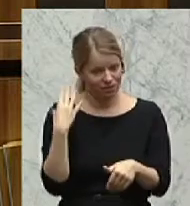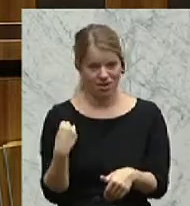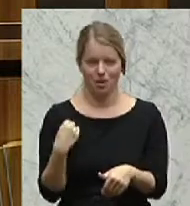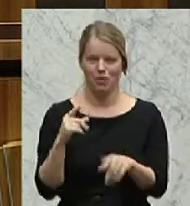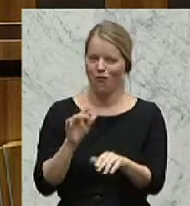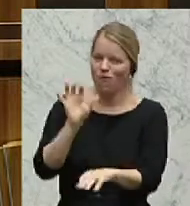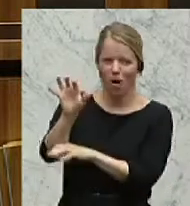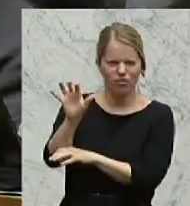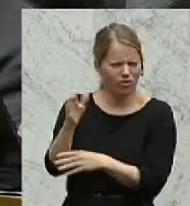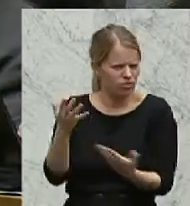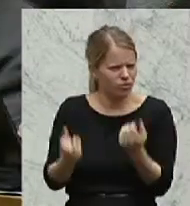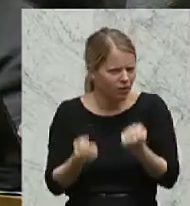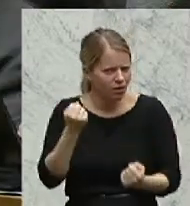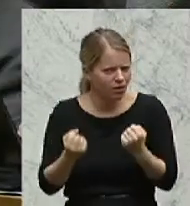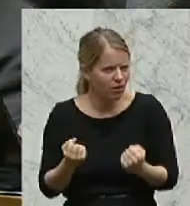ihr vorzuhalten.